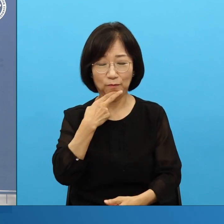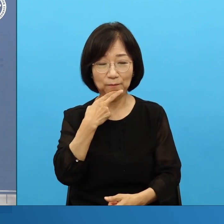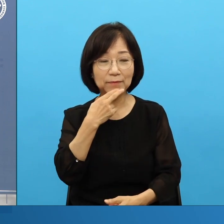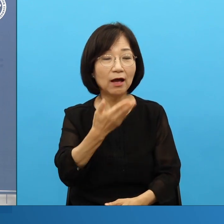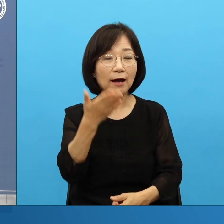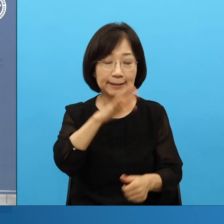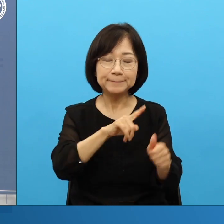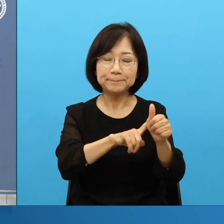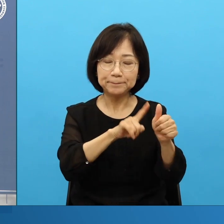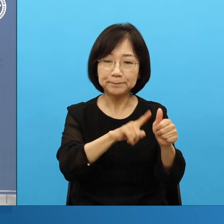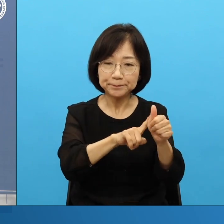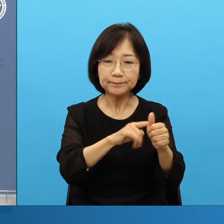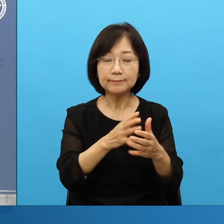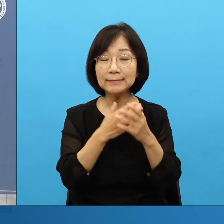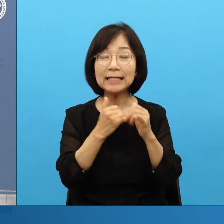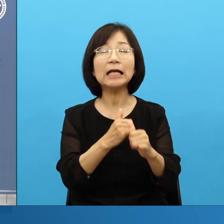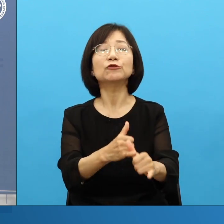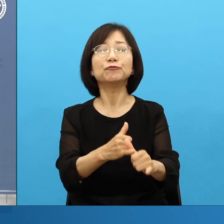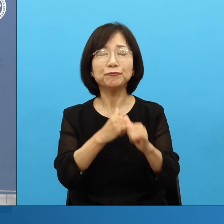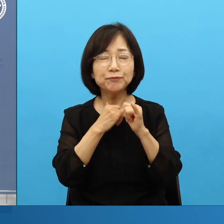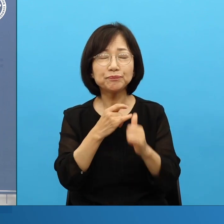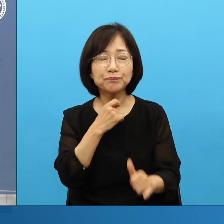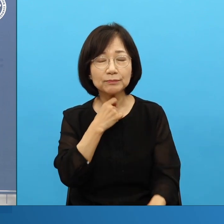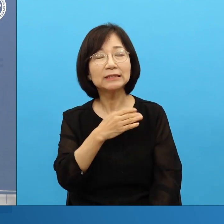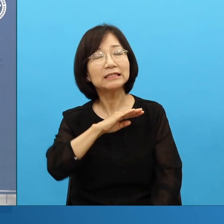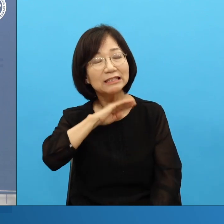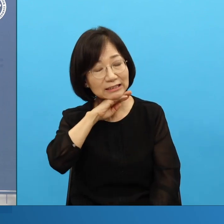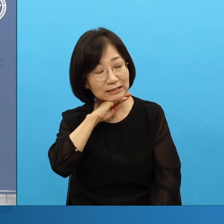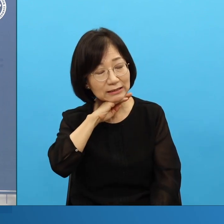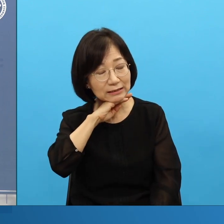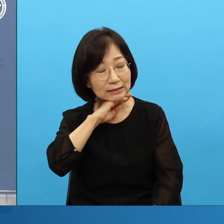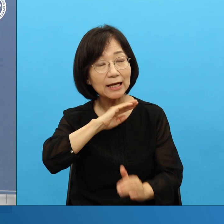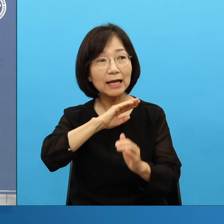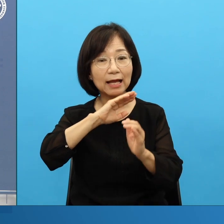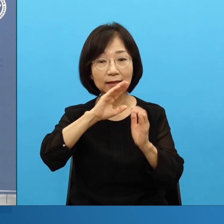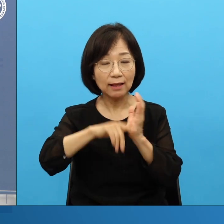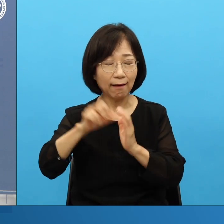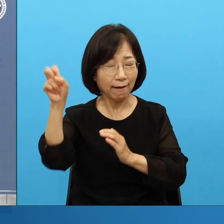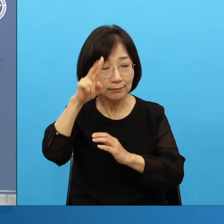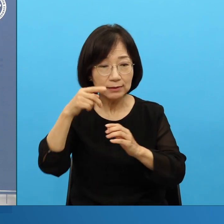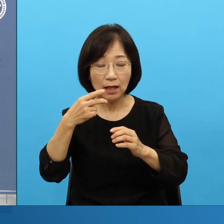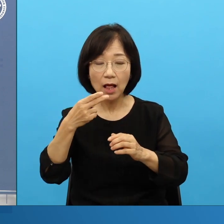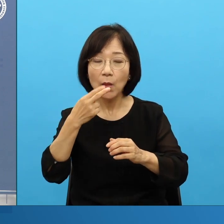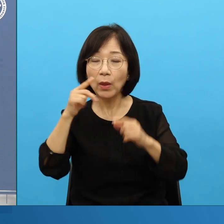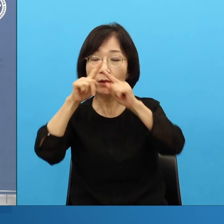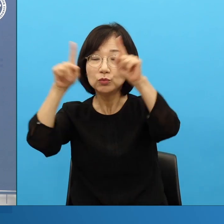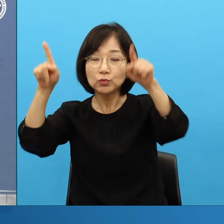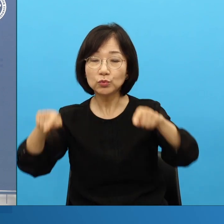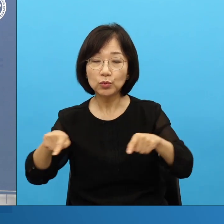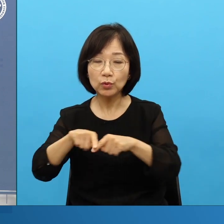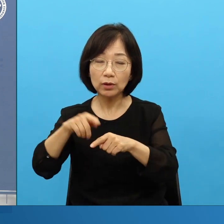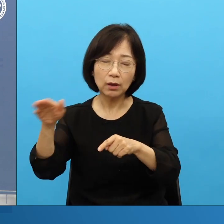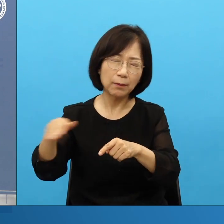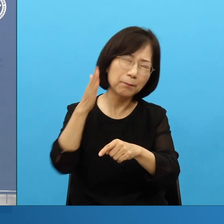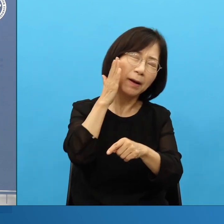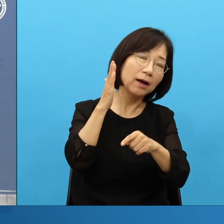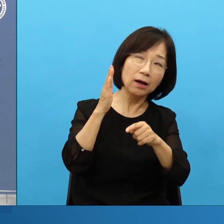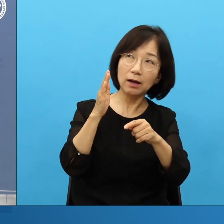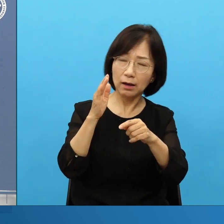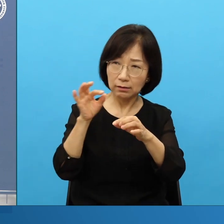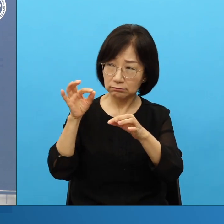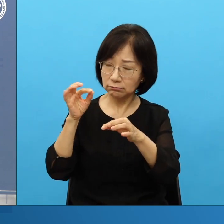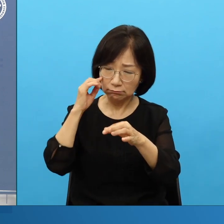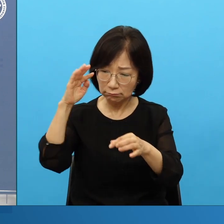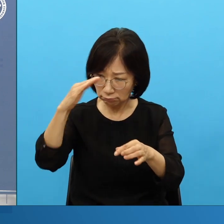죽기 위해서 자살하려고 기다리고 있는데 종이 쪽지가 하나 탁 자기 얼굴에 탁 붙은 거예요. And as